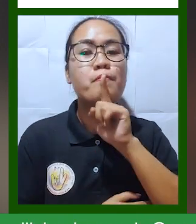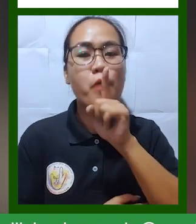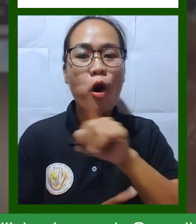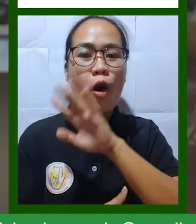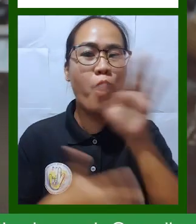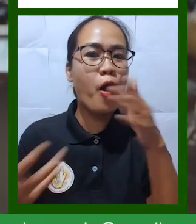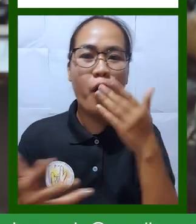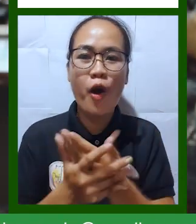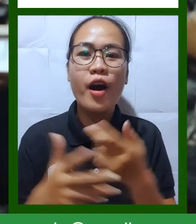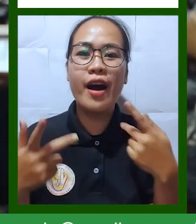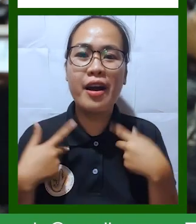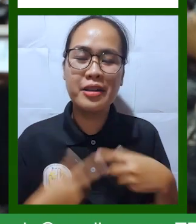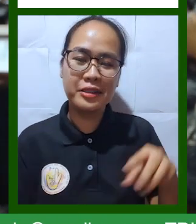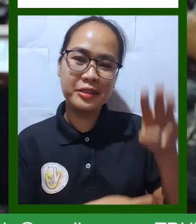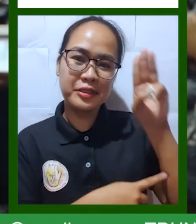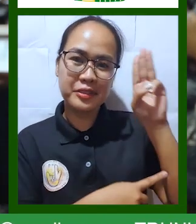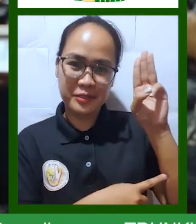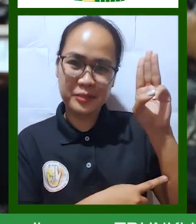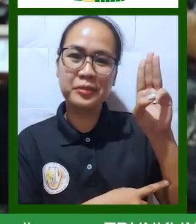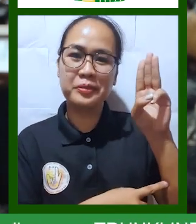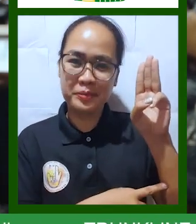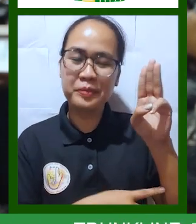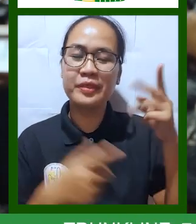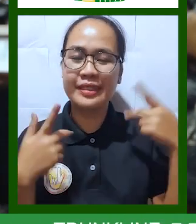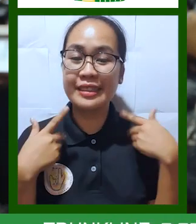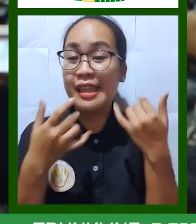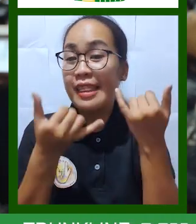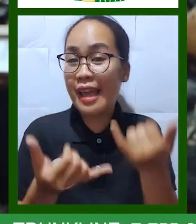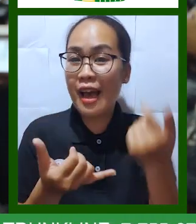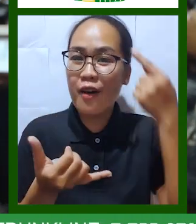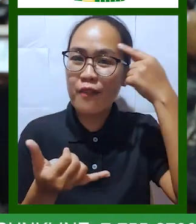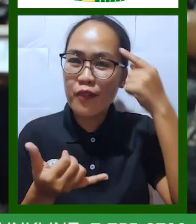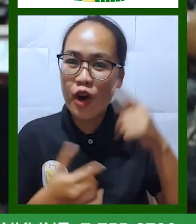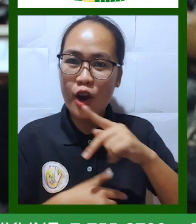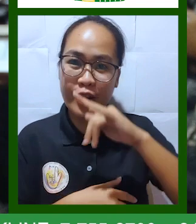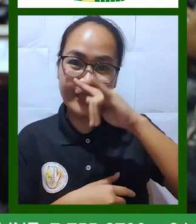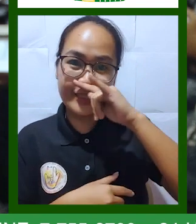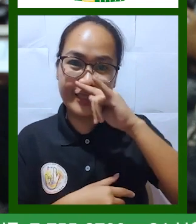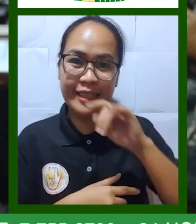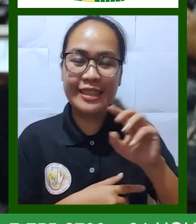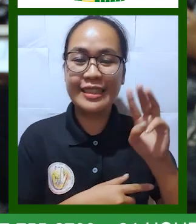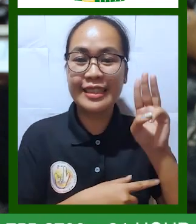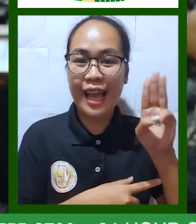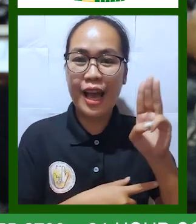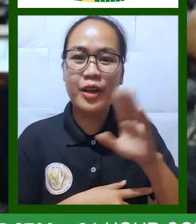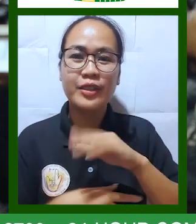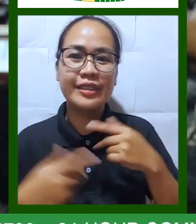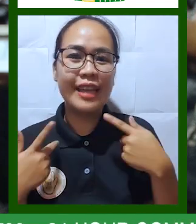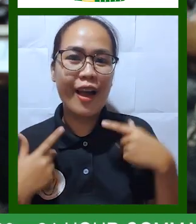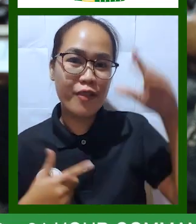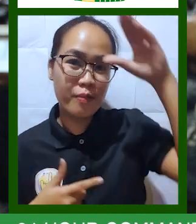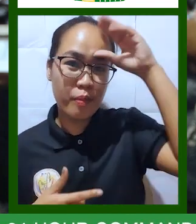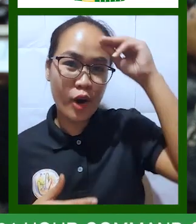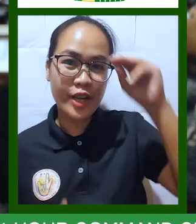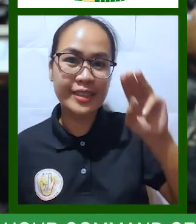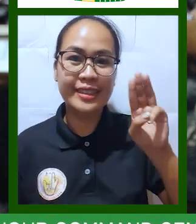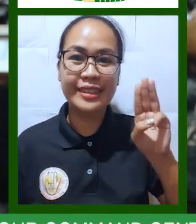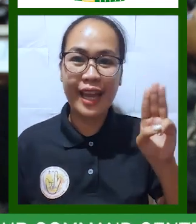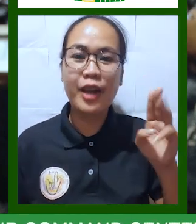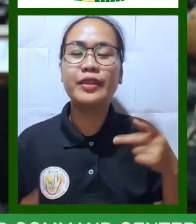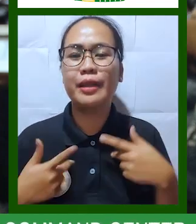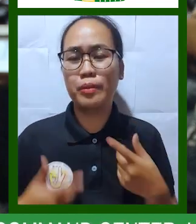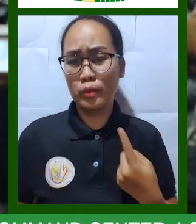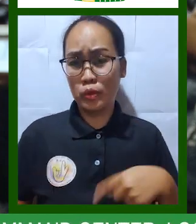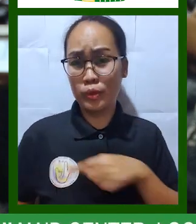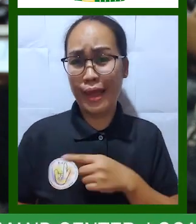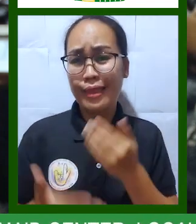scouters itong mga kid scouts, cub scouts at mga boy scouts po ng Oranbo Elementary School. At ako'y